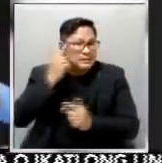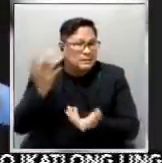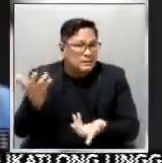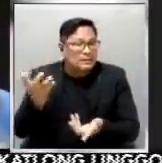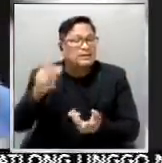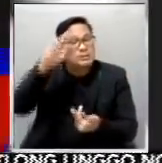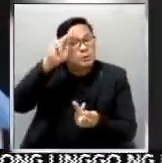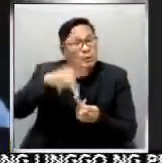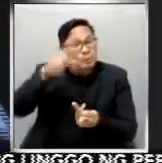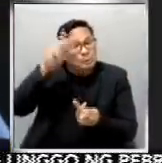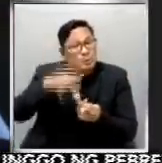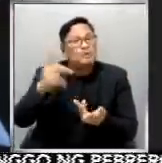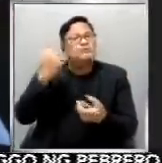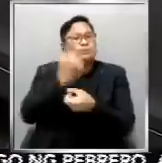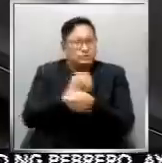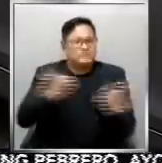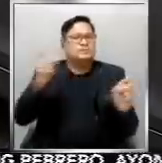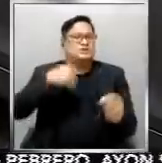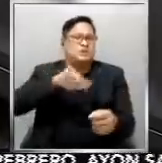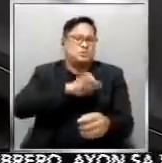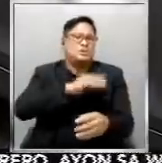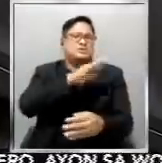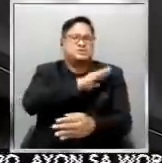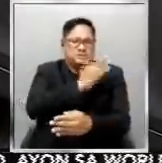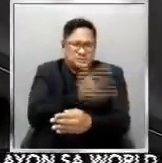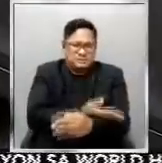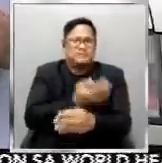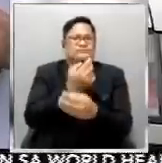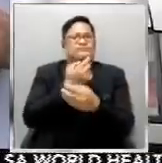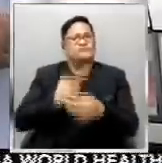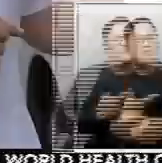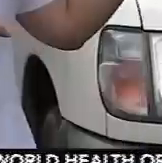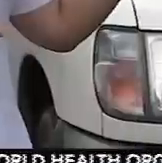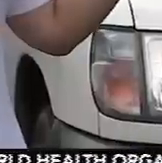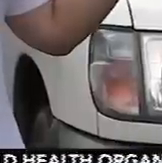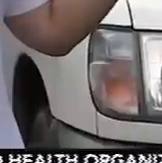save our child from harm. Dano Tingkungko, nakatutok, 24 Oras.